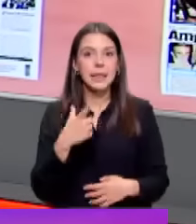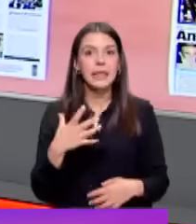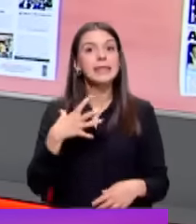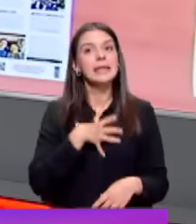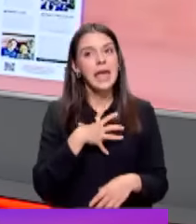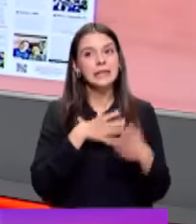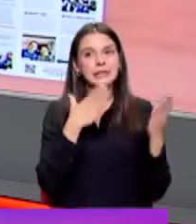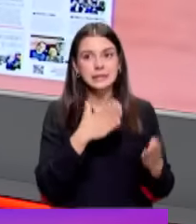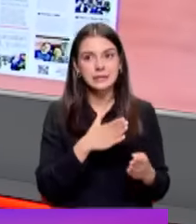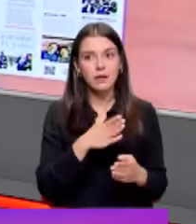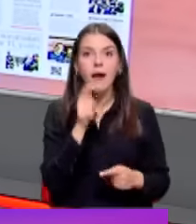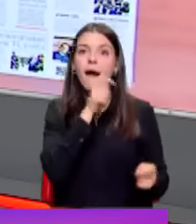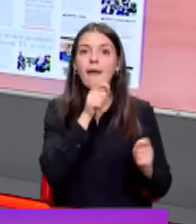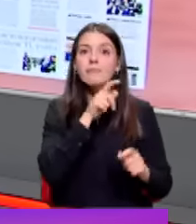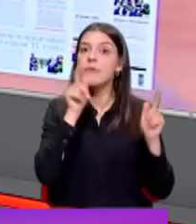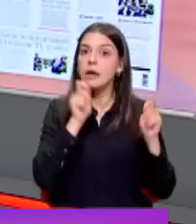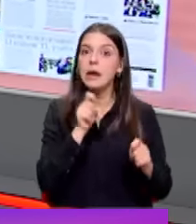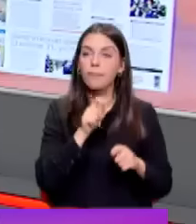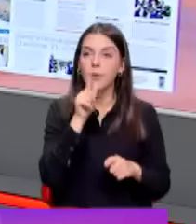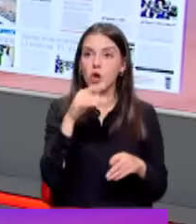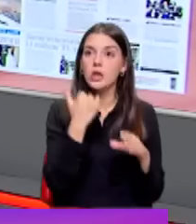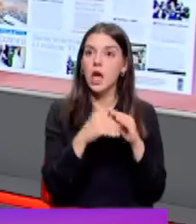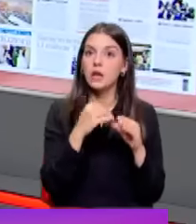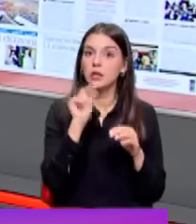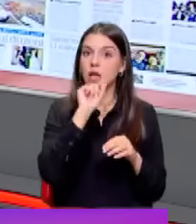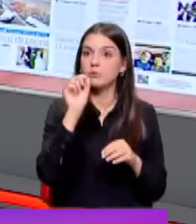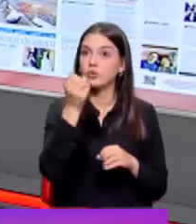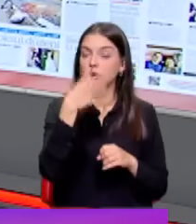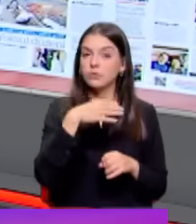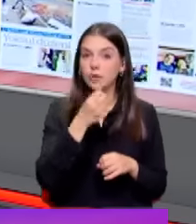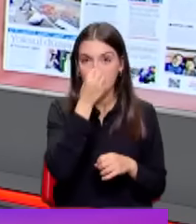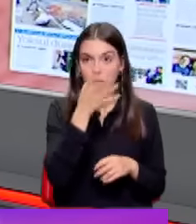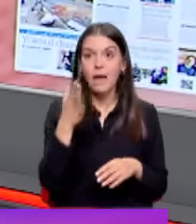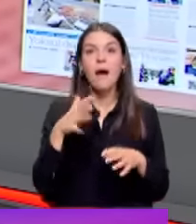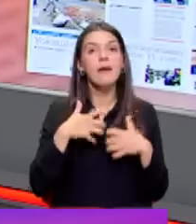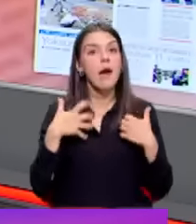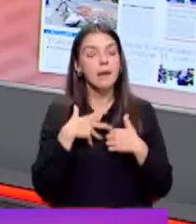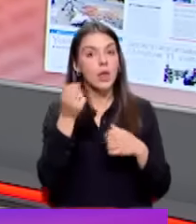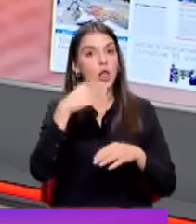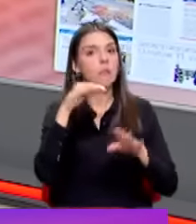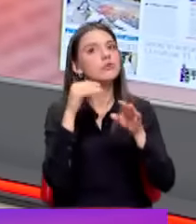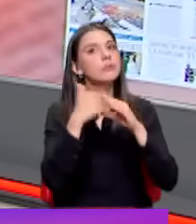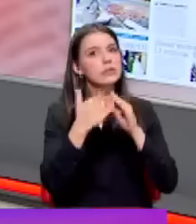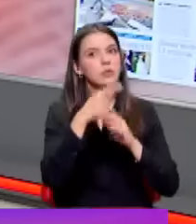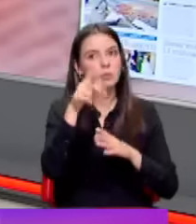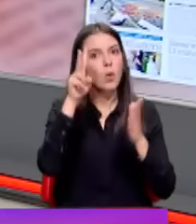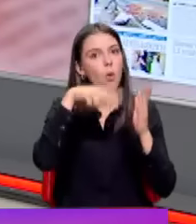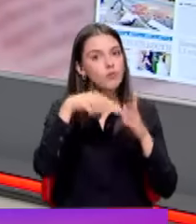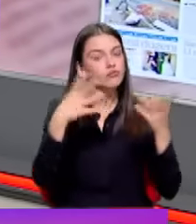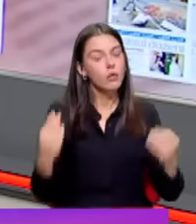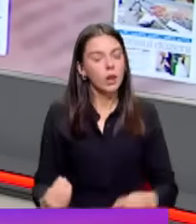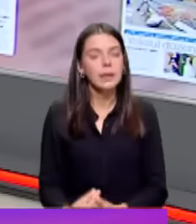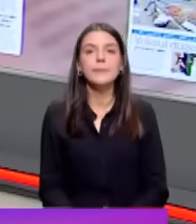Kendisi de ihmalkar davrandı diye yazmış, göndermiş. Bahar Kahraman gönderiyor efendim mesajı. Bunu da okumuş